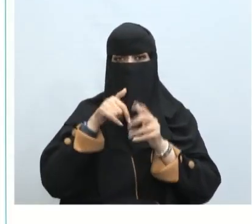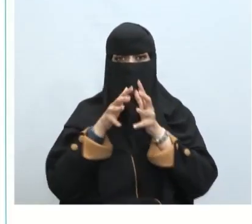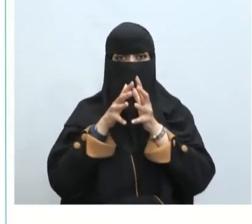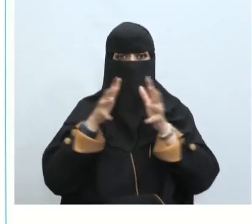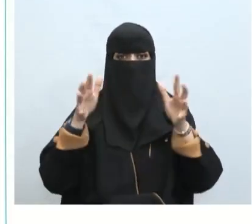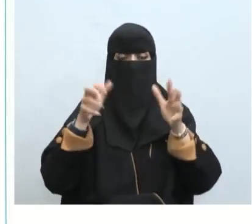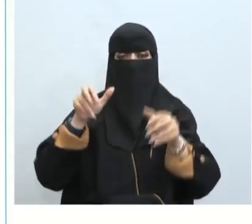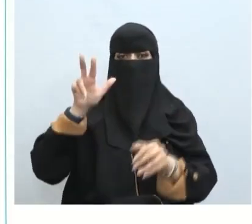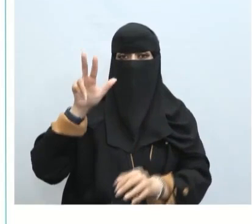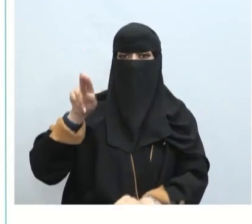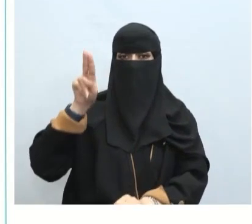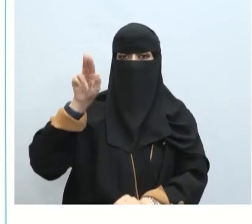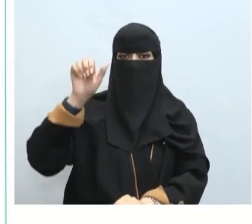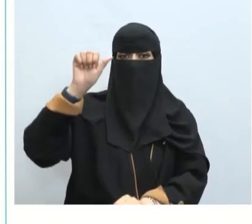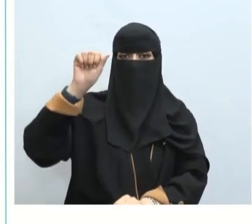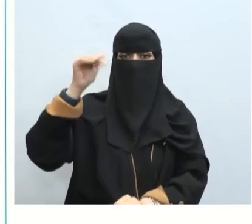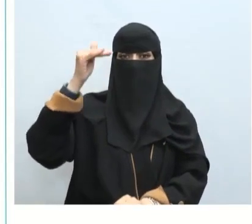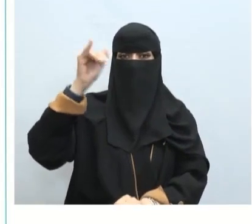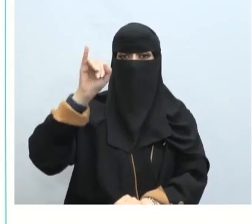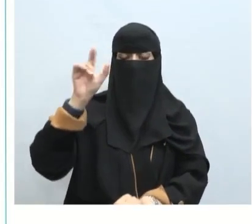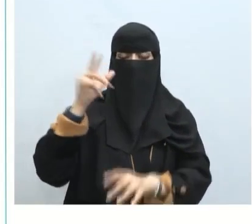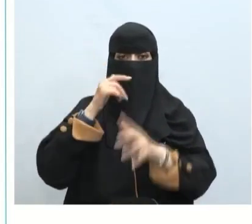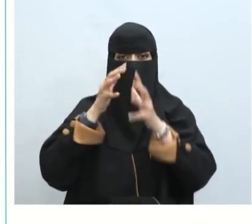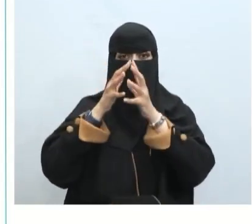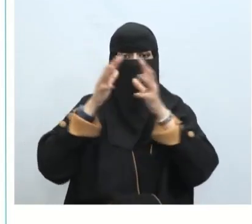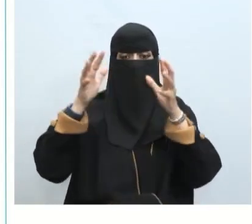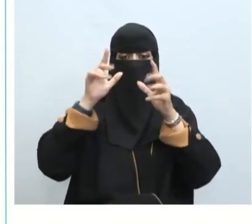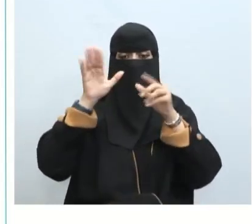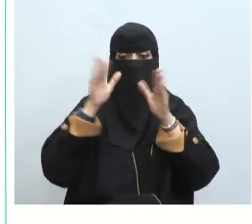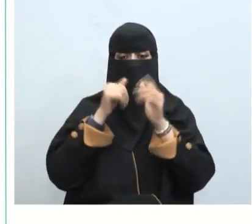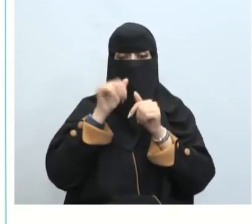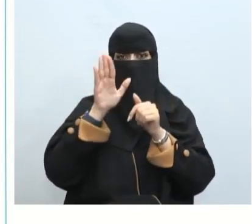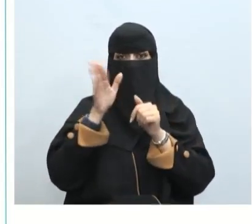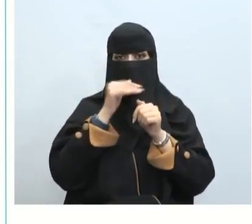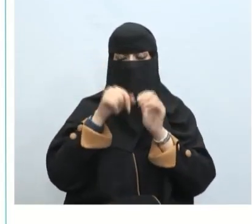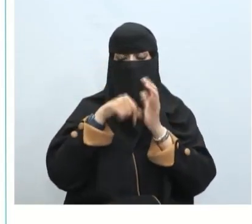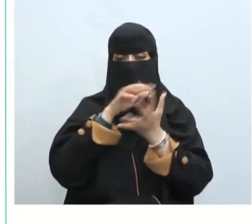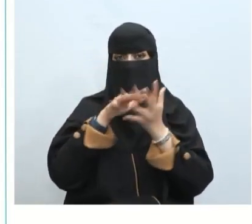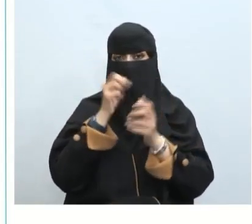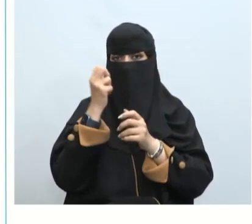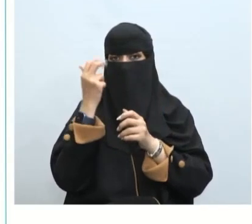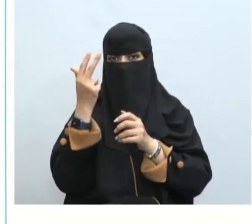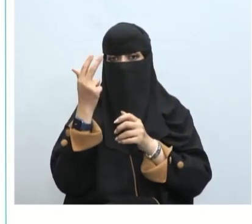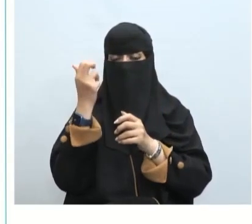المشكله الثانيه من مشكلات الاقتصاديه في الدرس الثامن والثلاثون